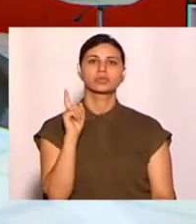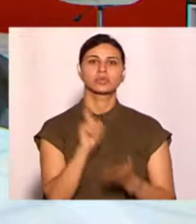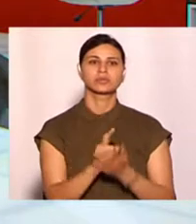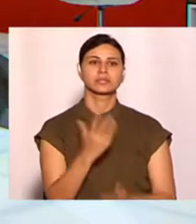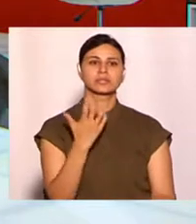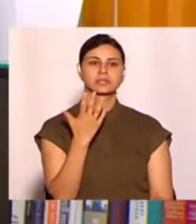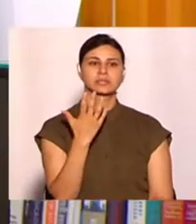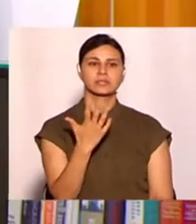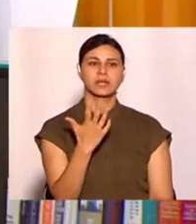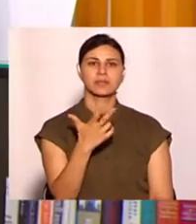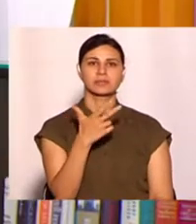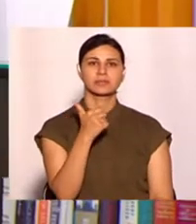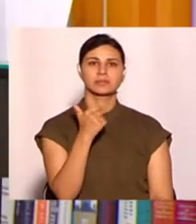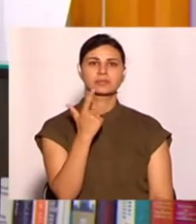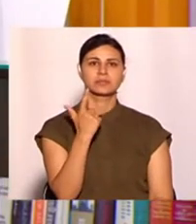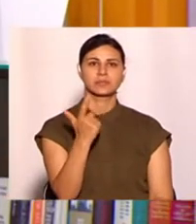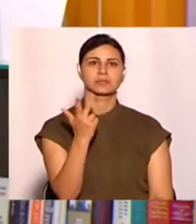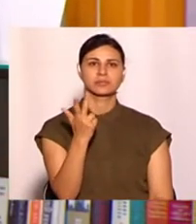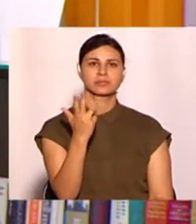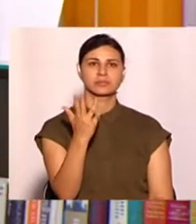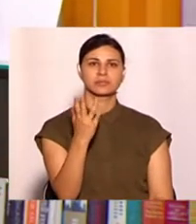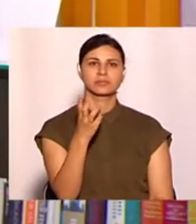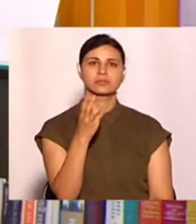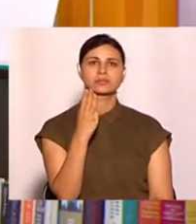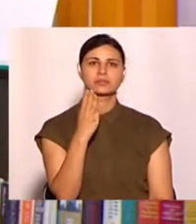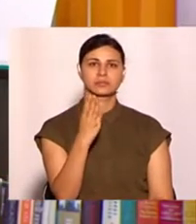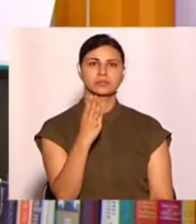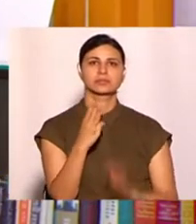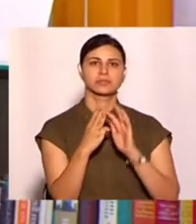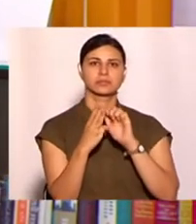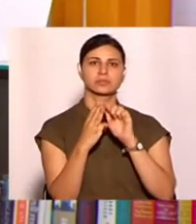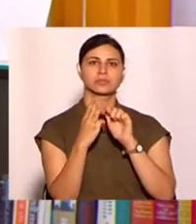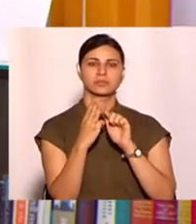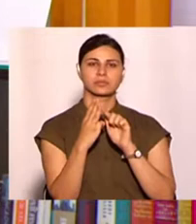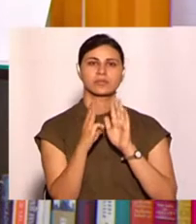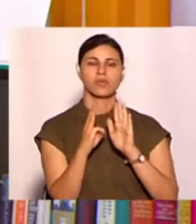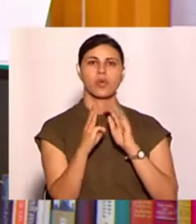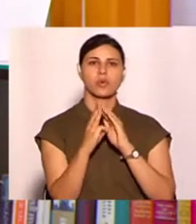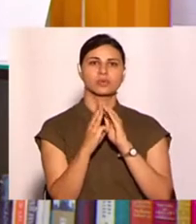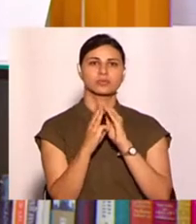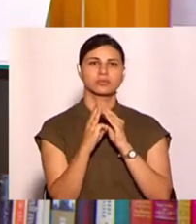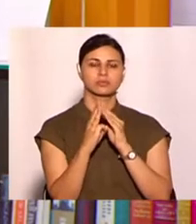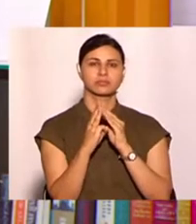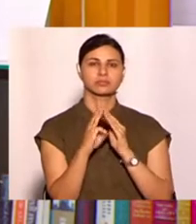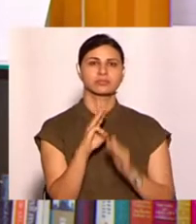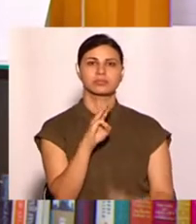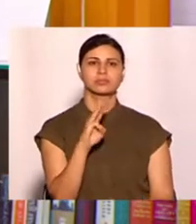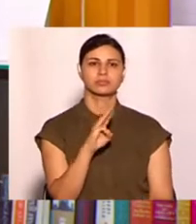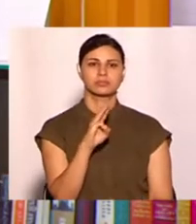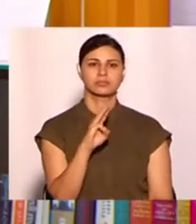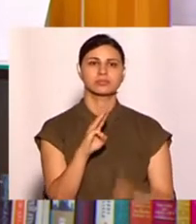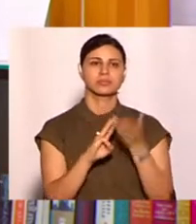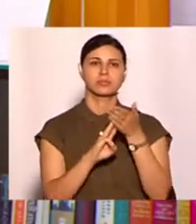თითი. ეს არის საჩვენებელი შუა და არა თითი, მაგრამ ზედა მესამედი. მხოლოდ თითის ბალიშები. გასასინჯად არ